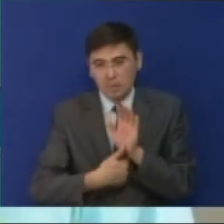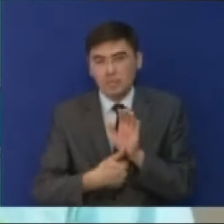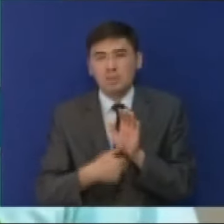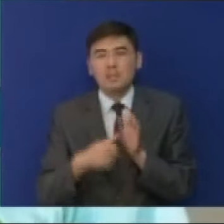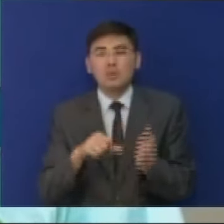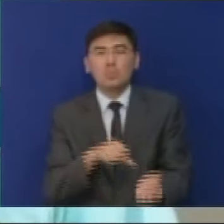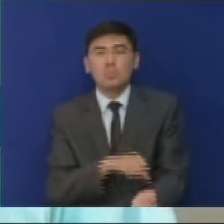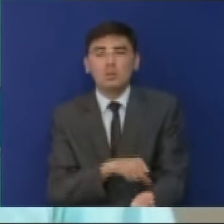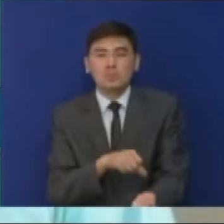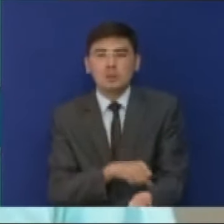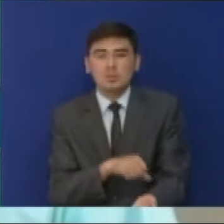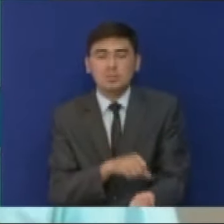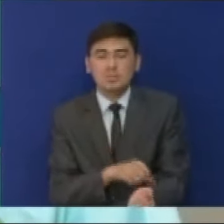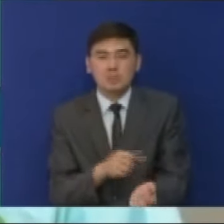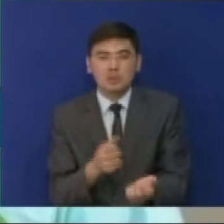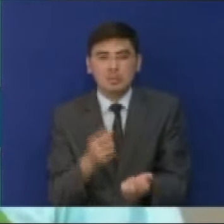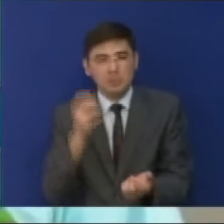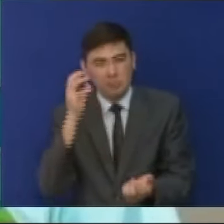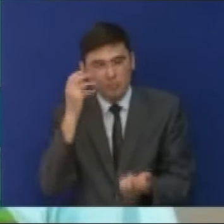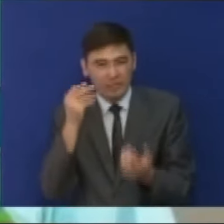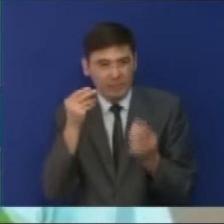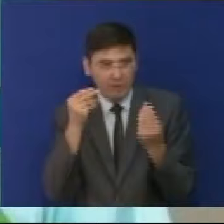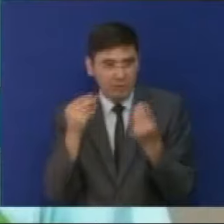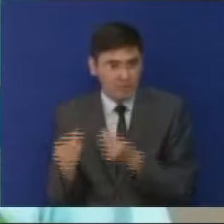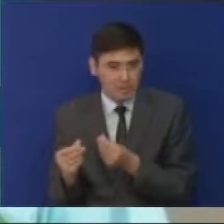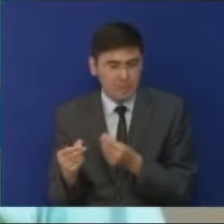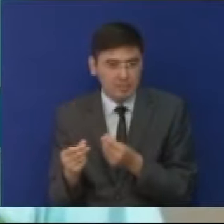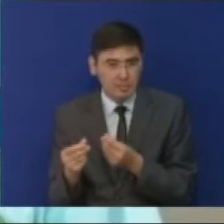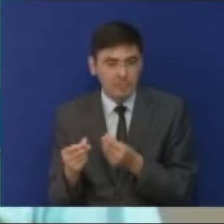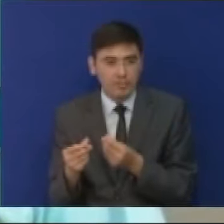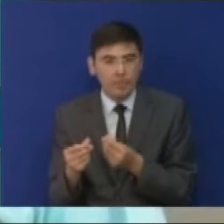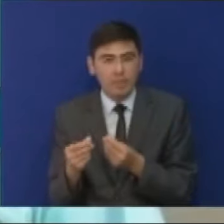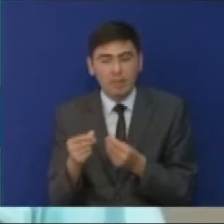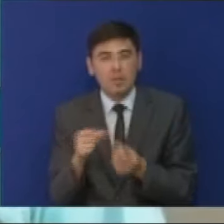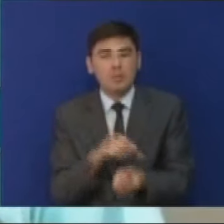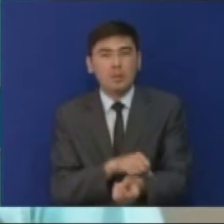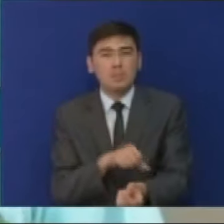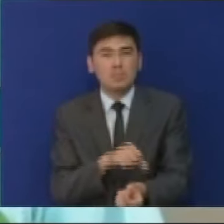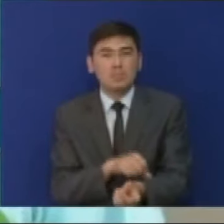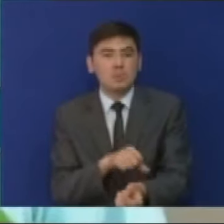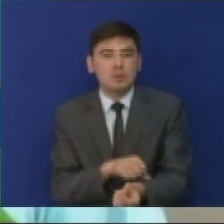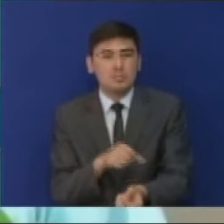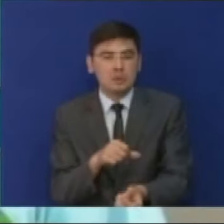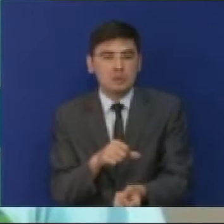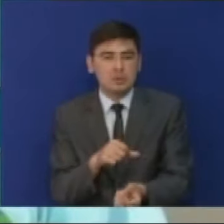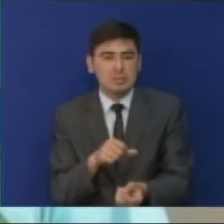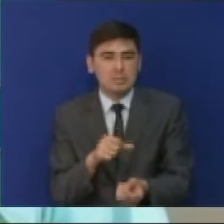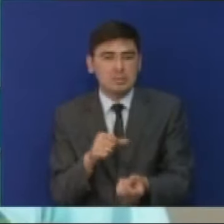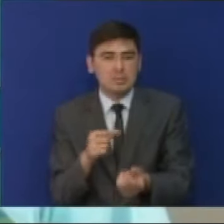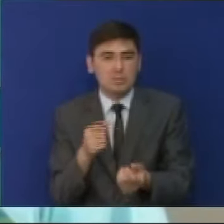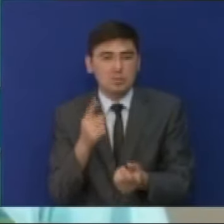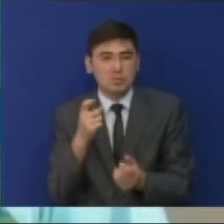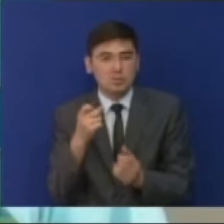286 наркотических, в общем, наркотических, психотропных и прекурсоров наркотических средств в данное время